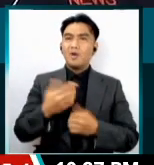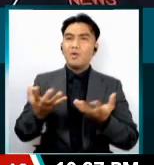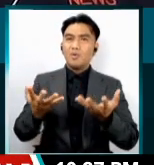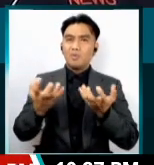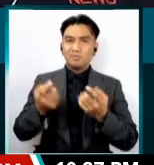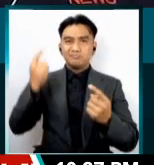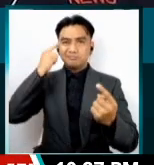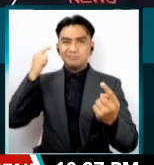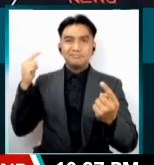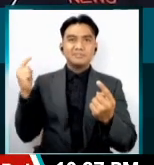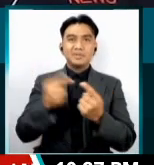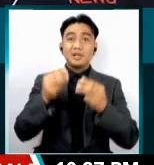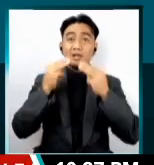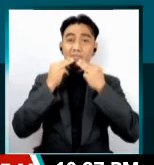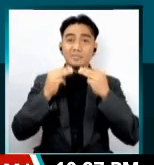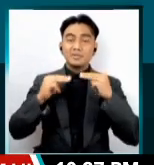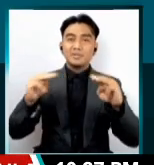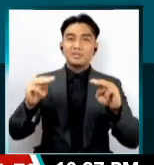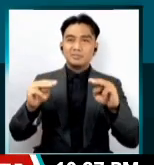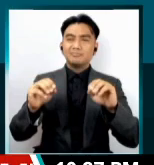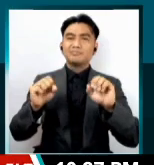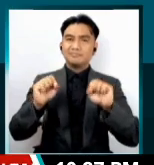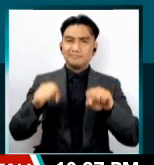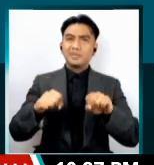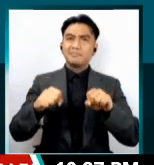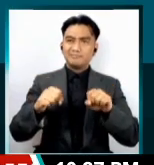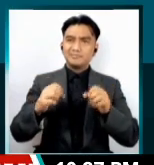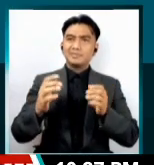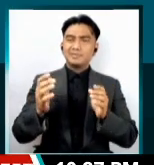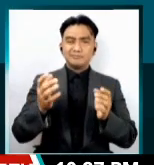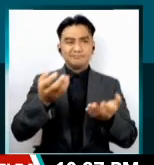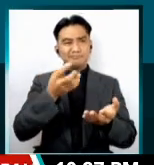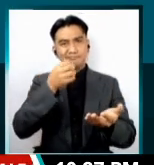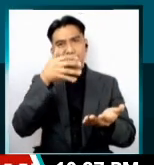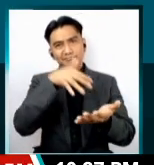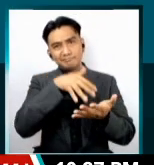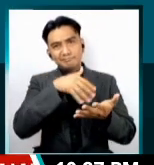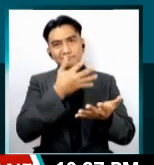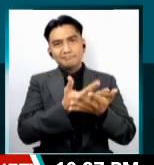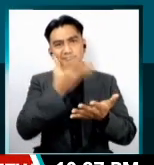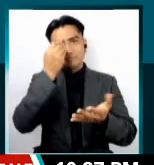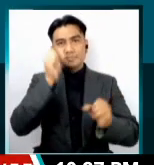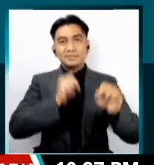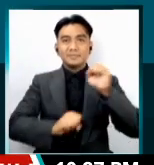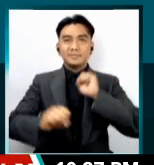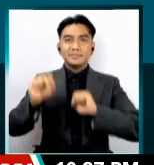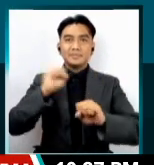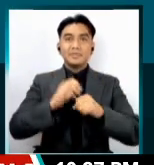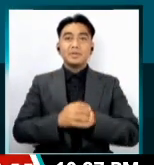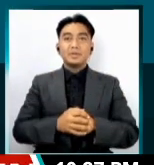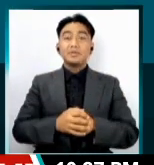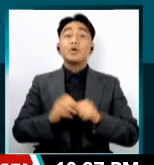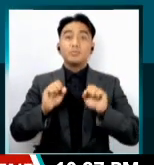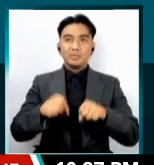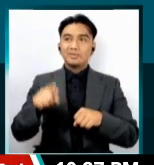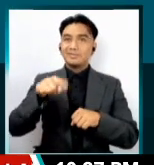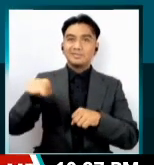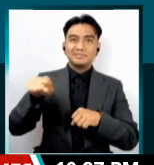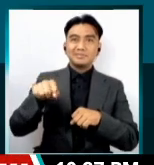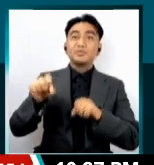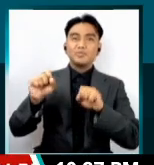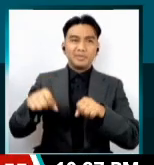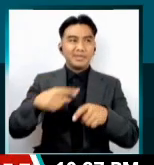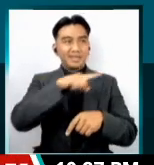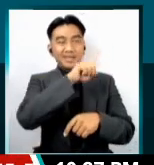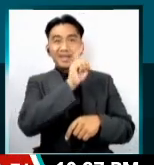na accessible ang science. Bukod sa pag-follow, pwede ring magtanong. At sasagutin kayo ng DOST scientists